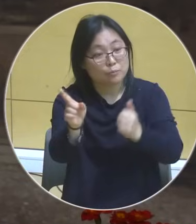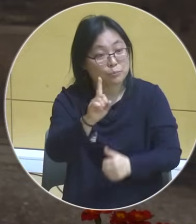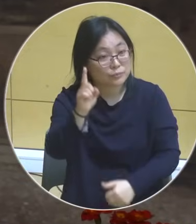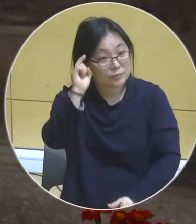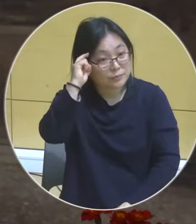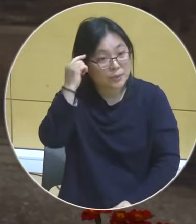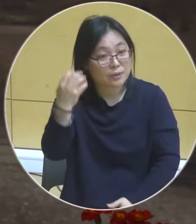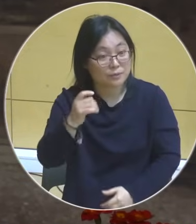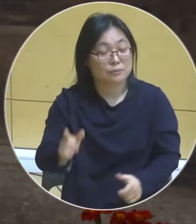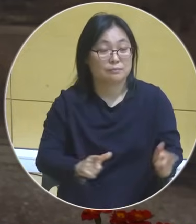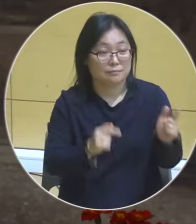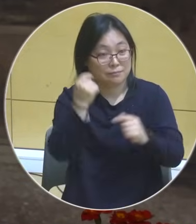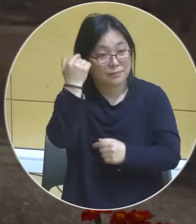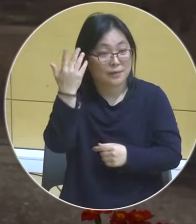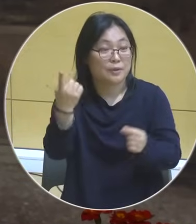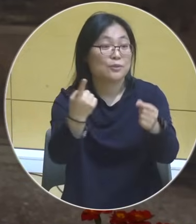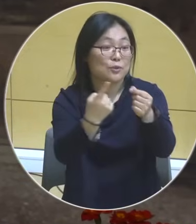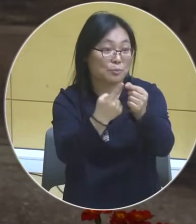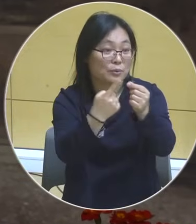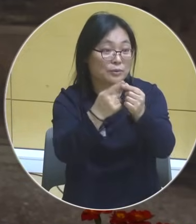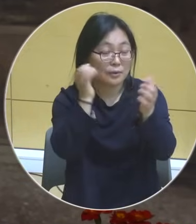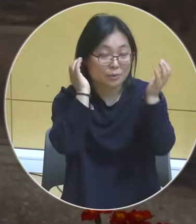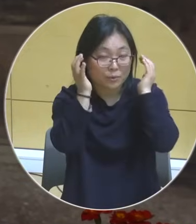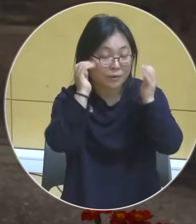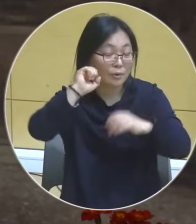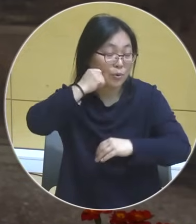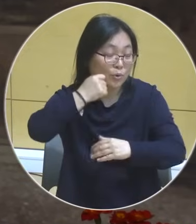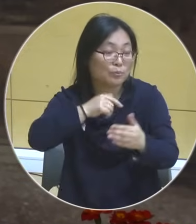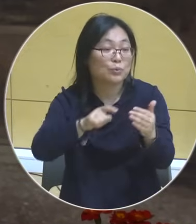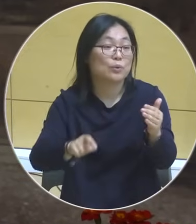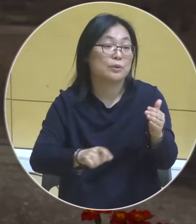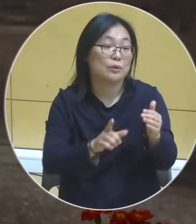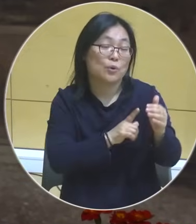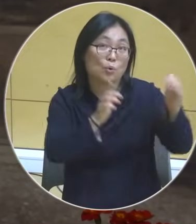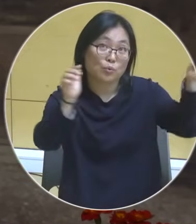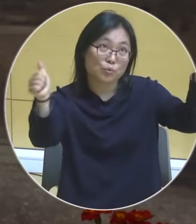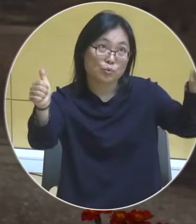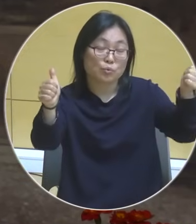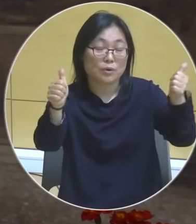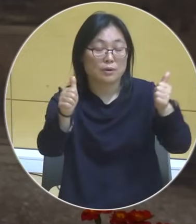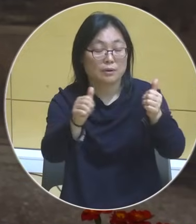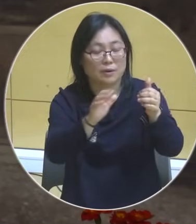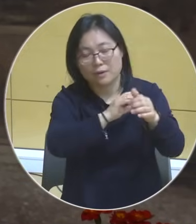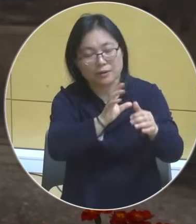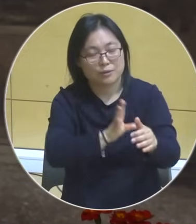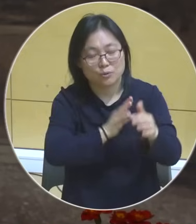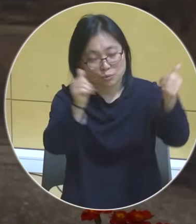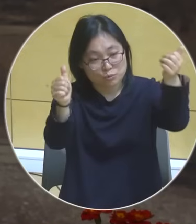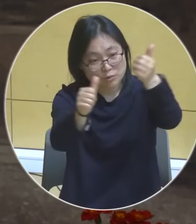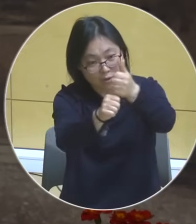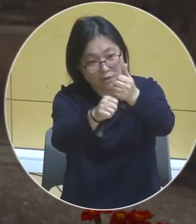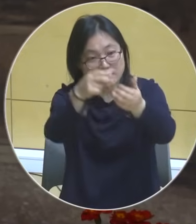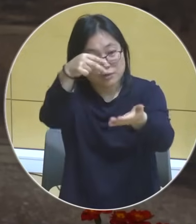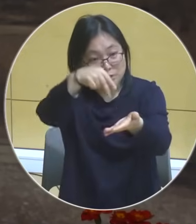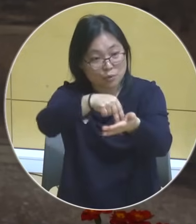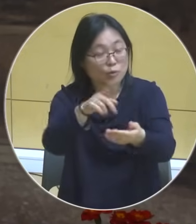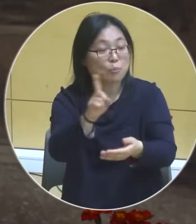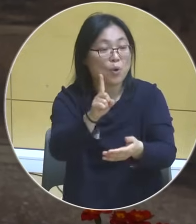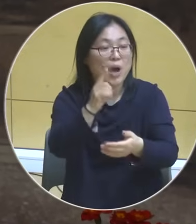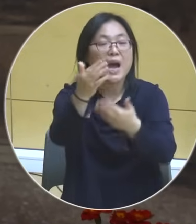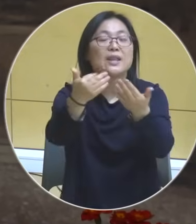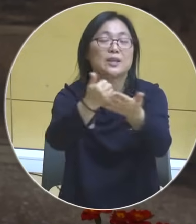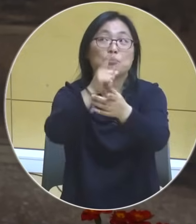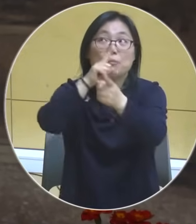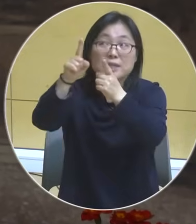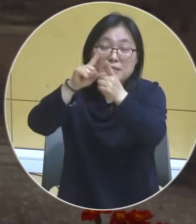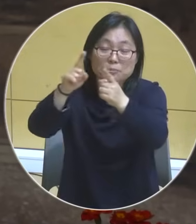생각했을까요? 제일 먼저 그는 그 혼란과 어려움 가운데 제일 먼저 그가 세웠던 삶의 인생 기준은 하나님 말씀에